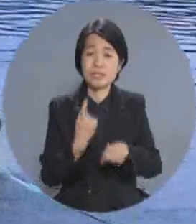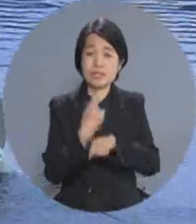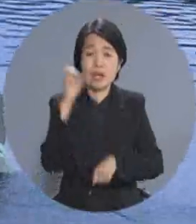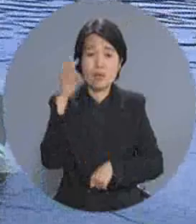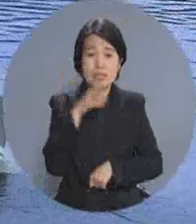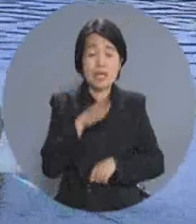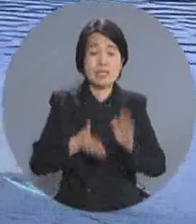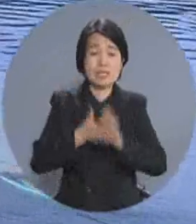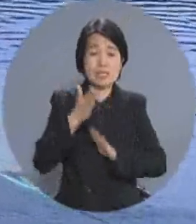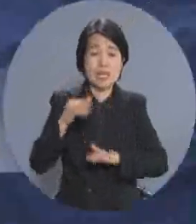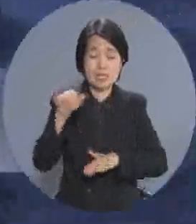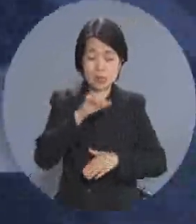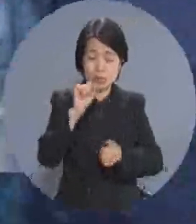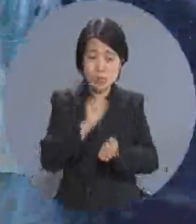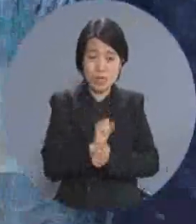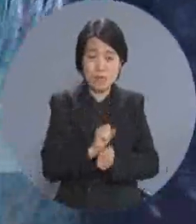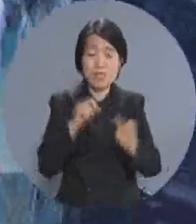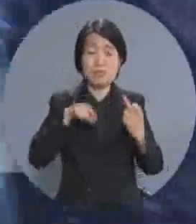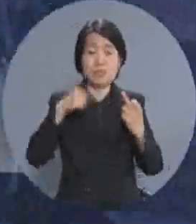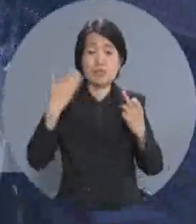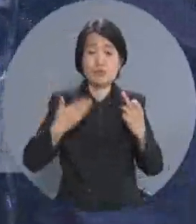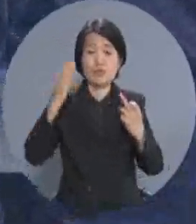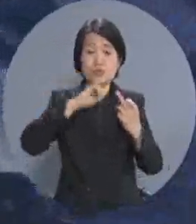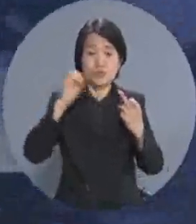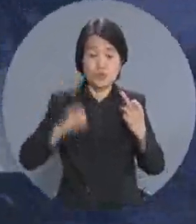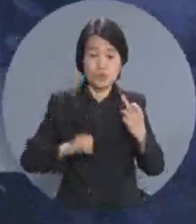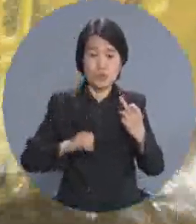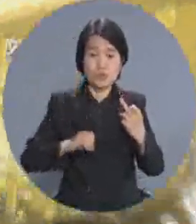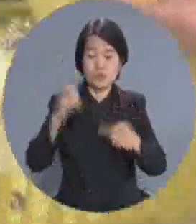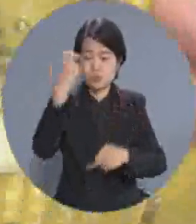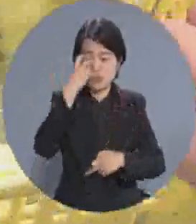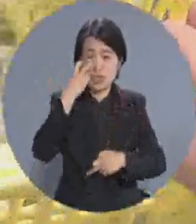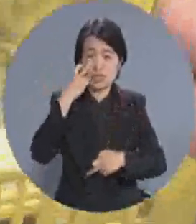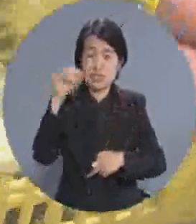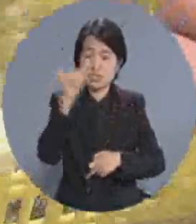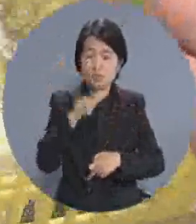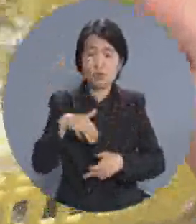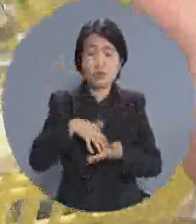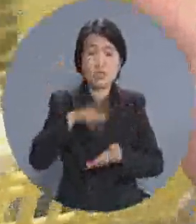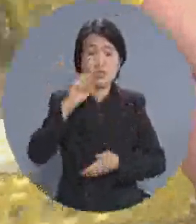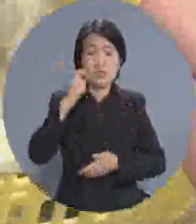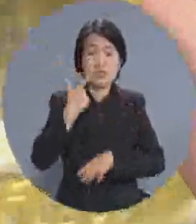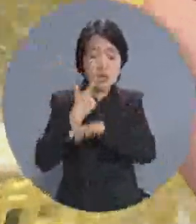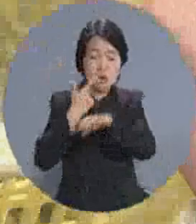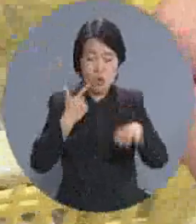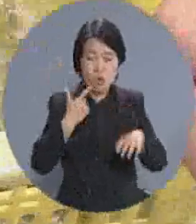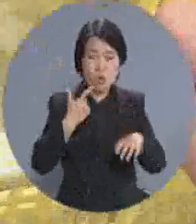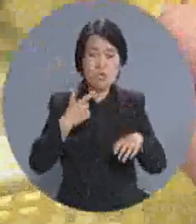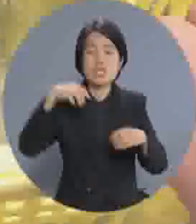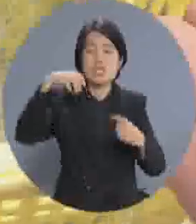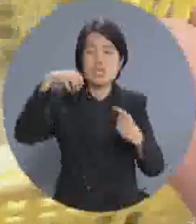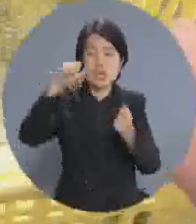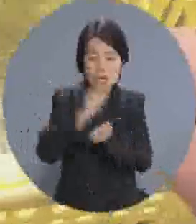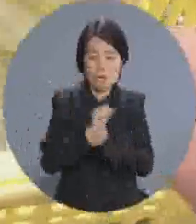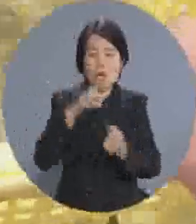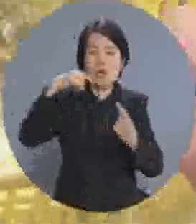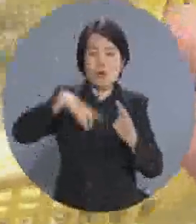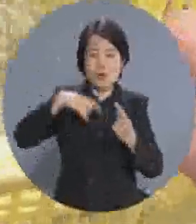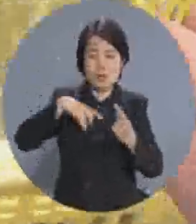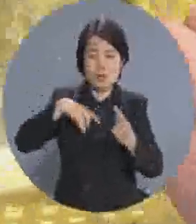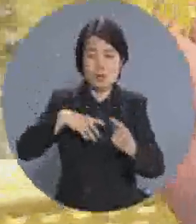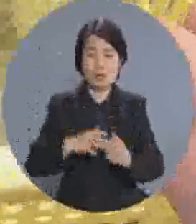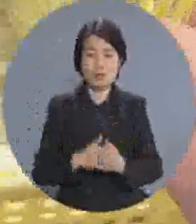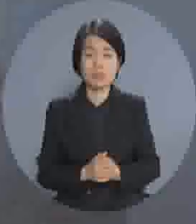지난해 광양시의 기생충 감염률은 12.9%로 조사대상인 전국 36개 시군 가운데 가장 높은 수치를